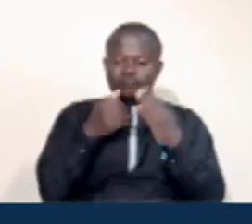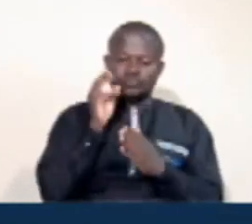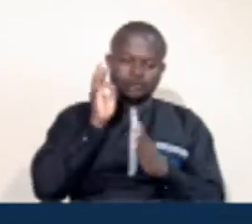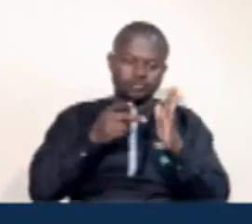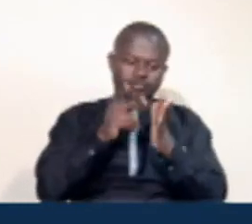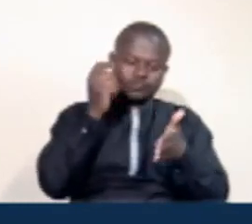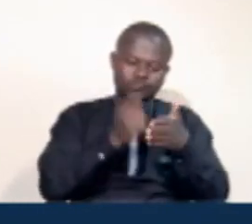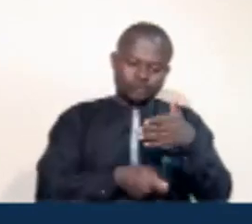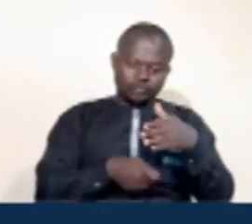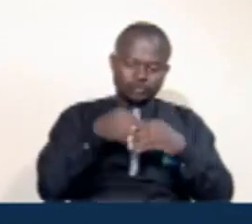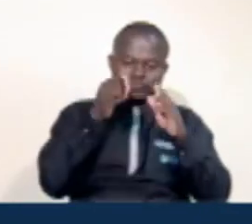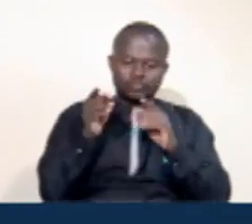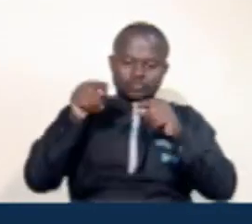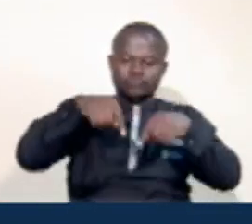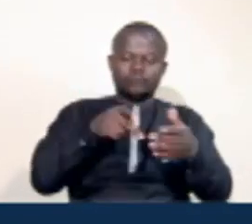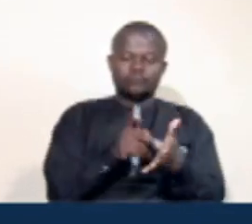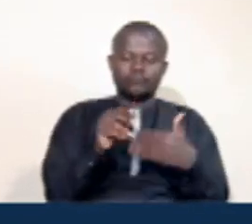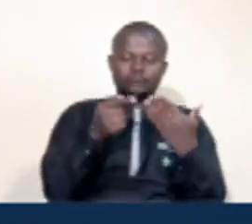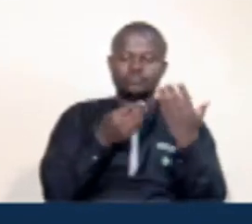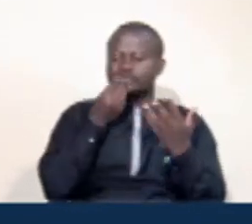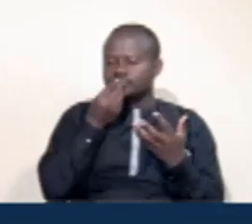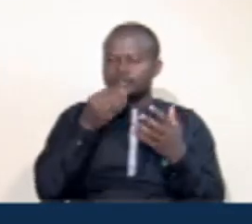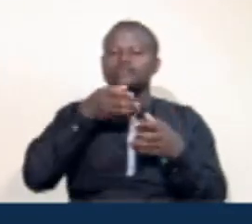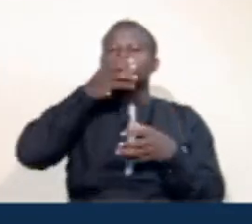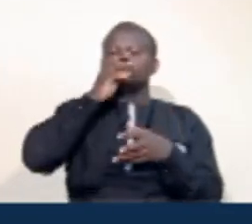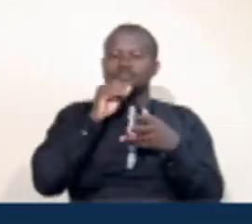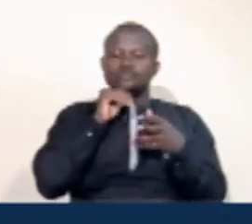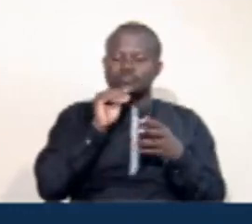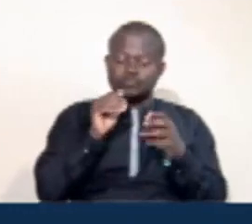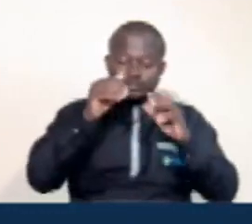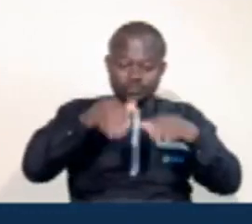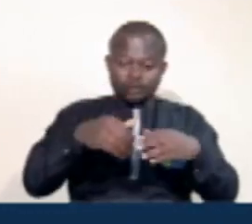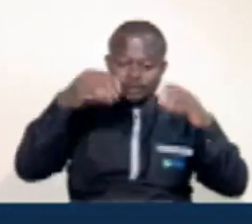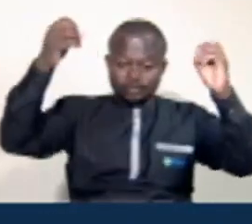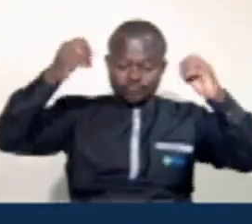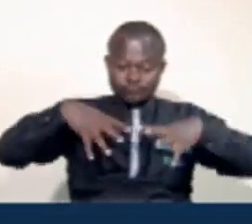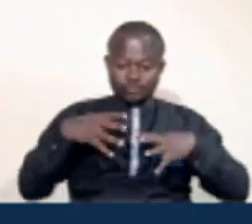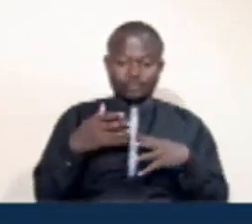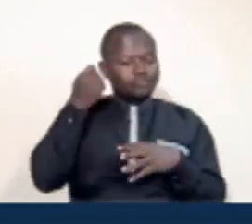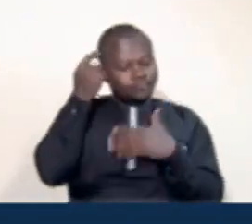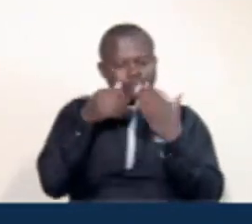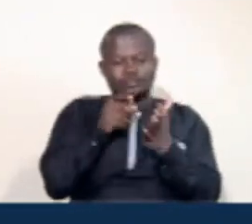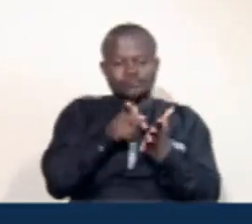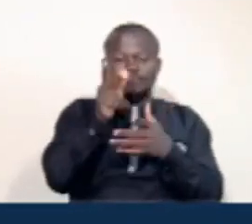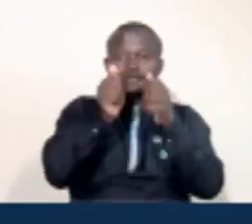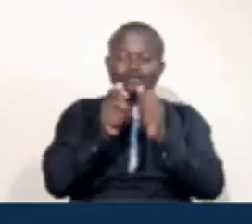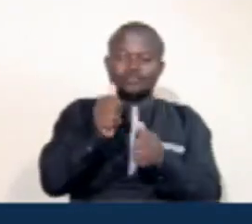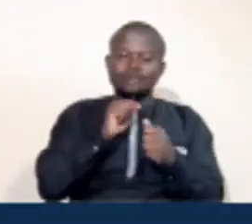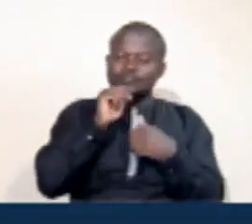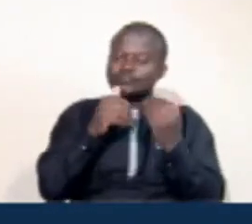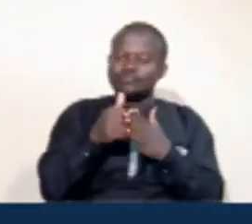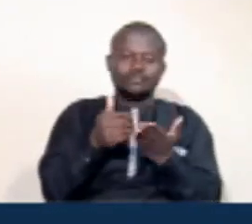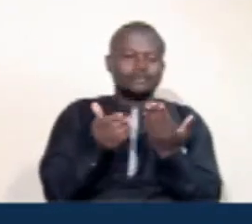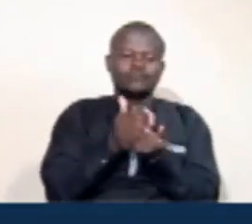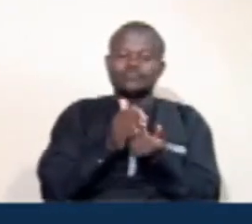izasora umuntu naza akagura ibyo kurya ibyo kunywa ntabwo byahinzwe Kigali nagura amata ntabwo Kigali worora